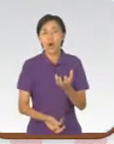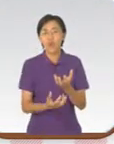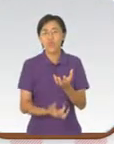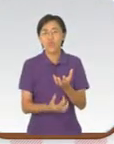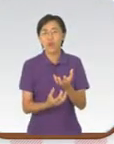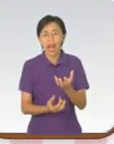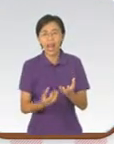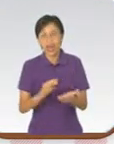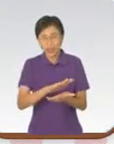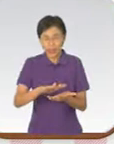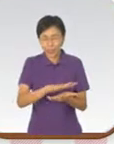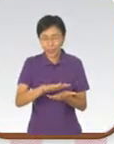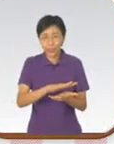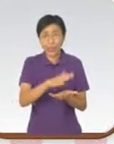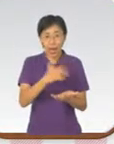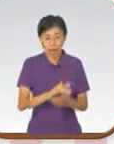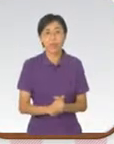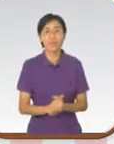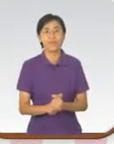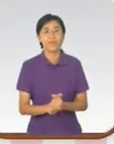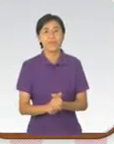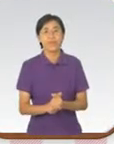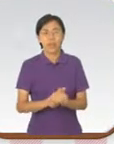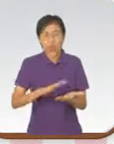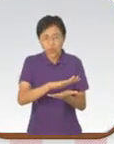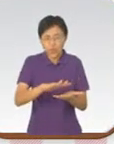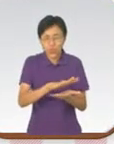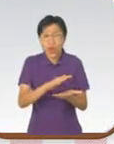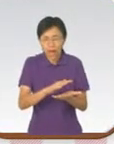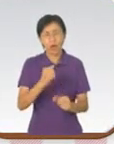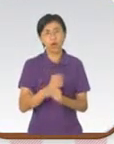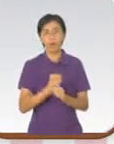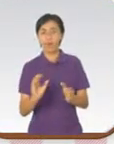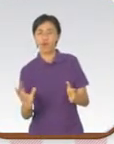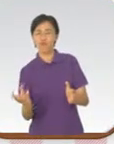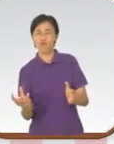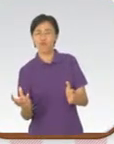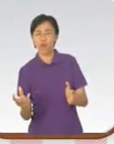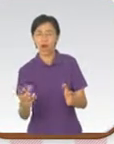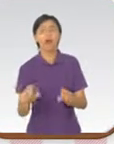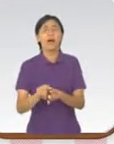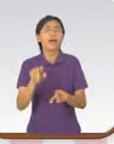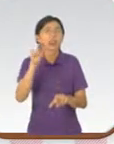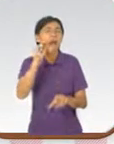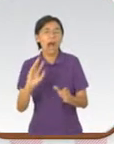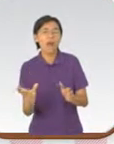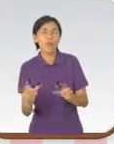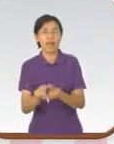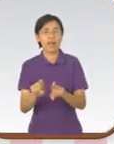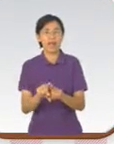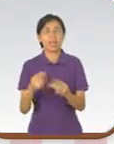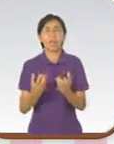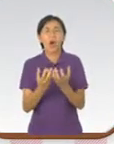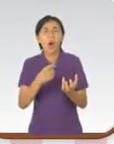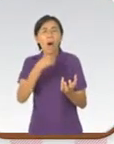ดับนึงแล้วก ็ ม ี บดผ่านกระชอนนะคะแต่มันยังละเอียดไม่พอเดี๋ยวเราจะปั่นเข้าเครื่องปั่นเหมือนเครื่องปั่นน้ำแต่วันนี้จะเป็นเครื่องปั่นของแห้งน